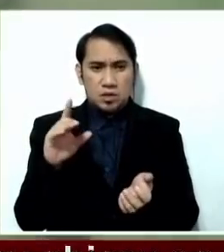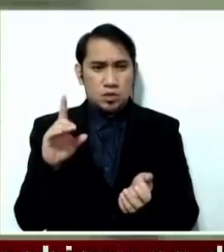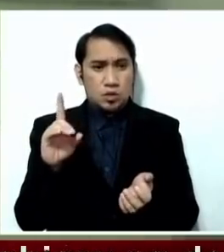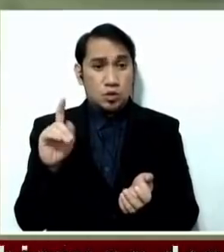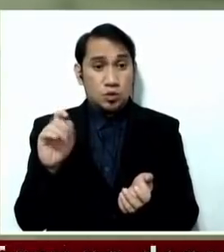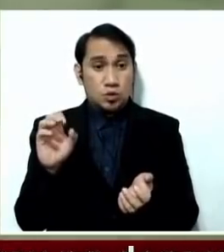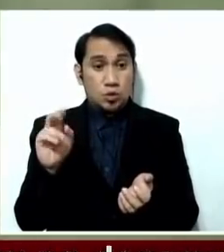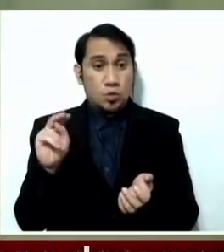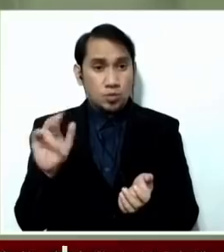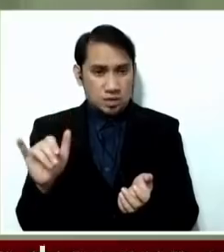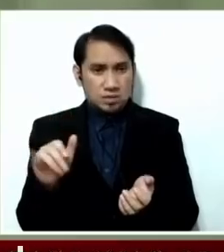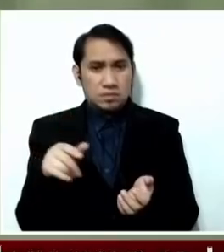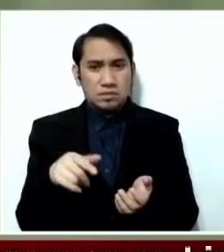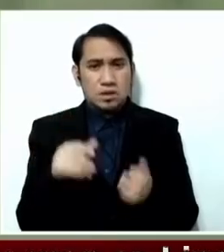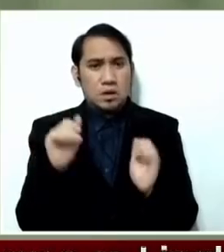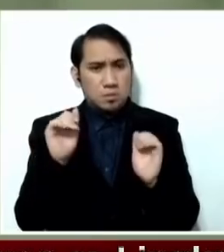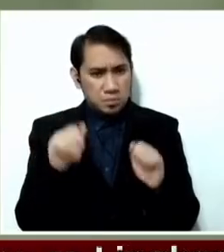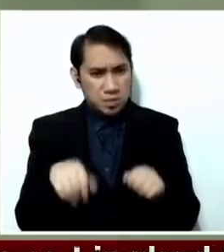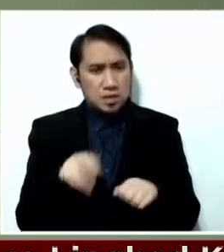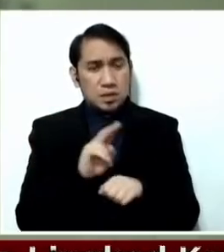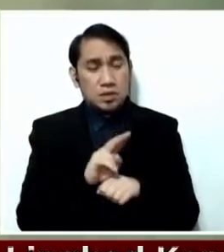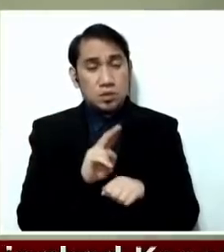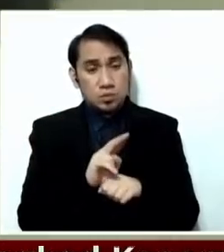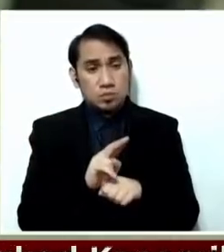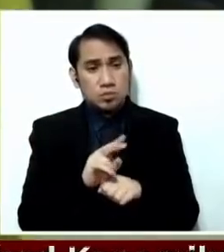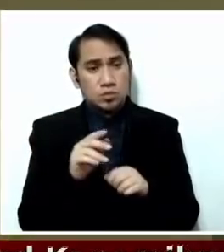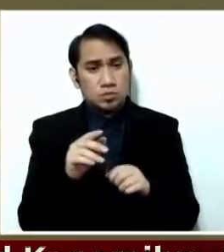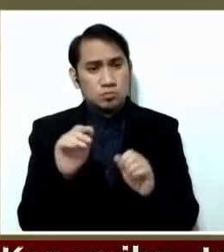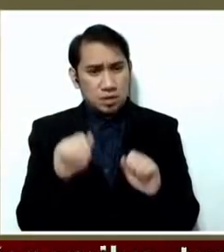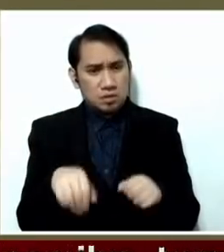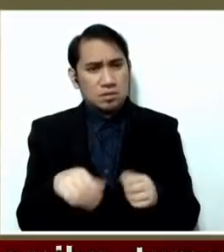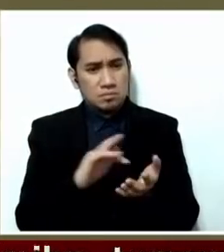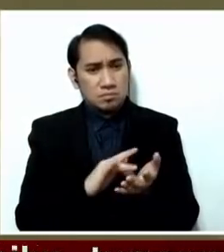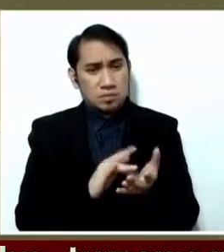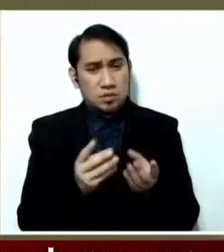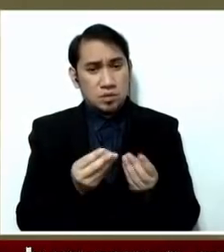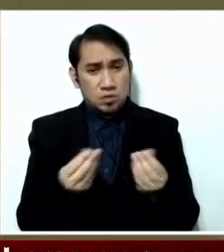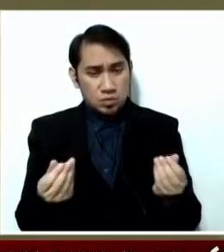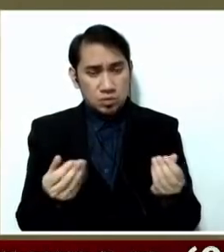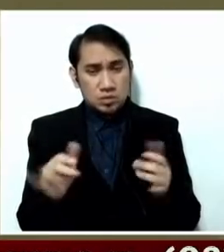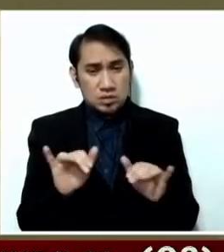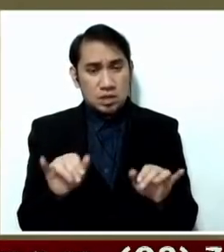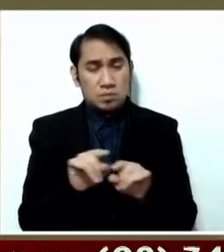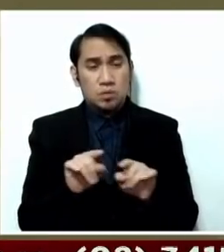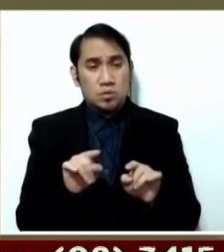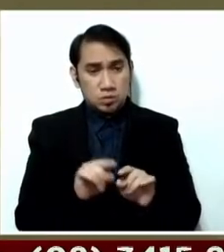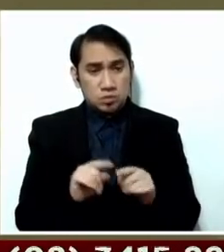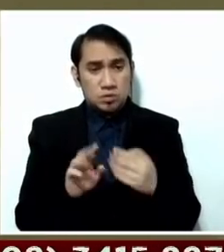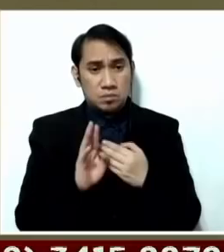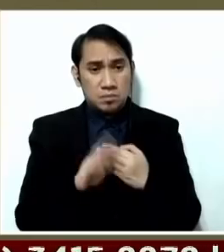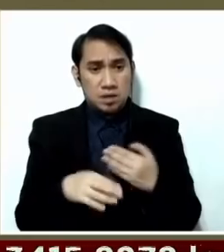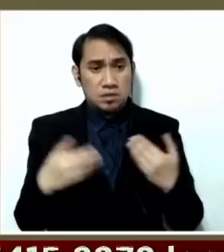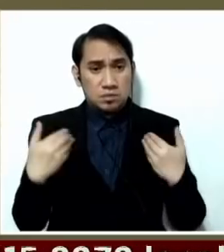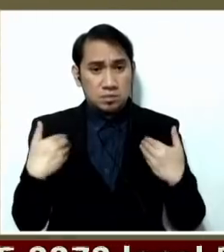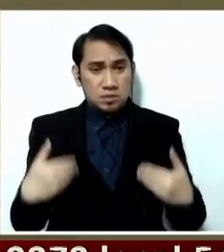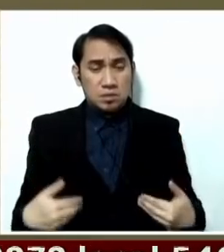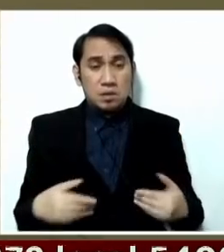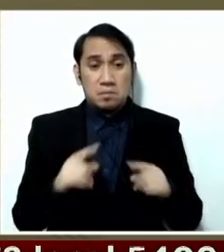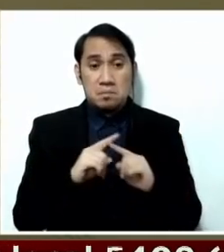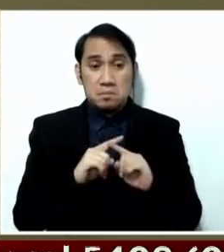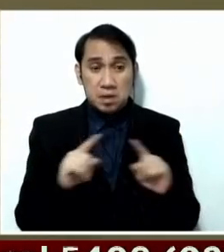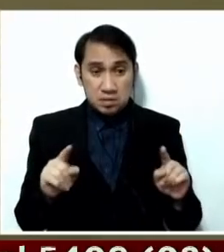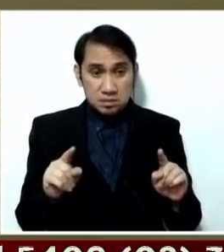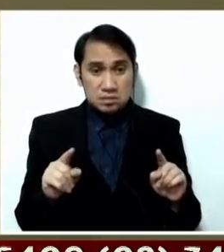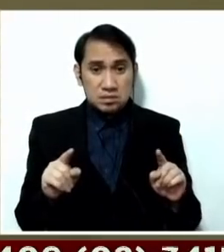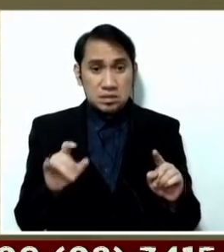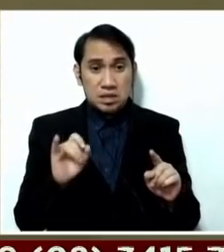maaring gumaling ang mga asymptomatic na COVID-19 cases tulad ng normal na pag-recover ng katawan sa trangkaso. Ang problema ay